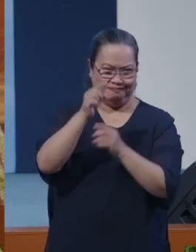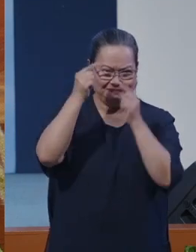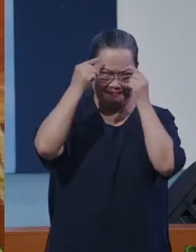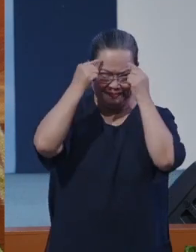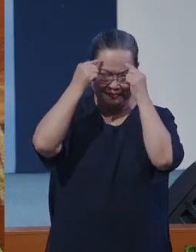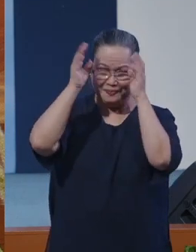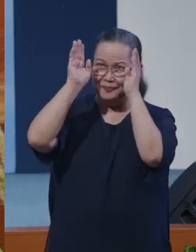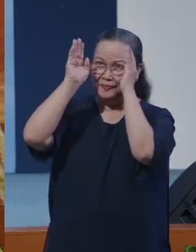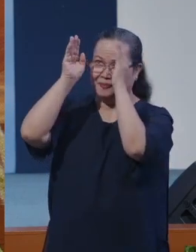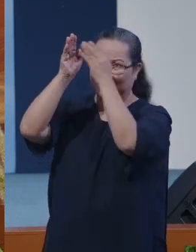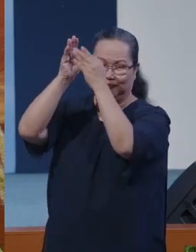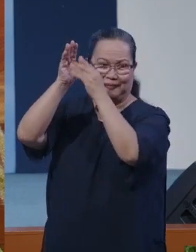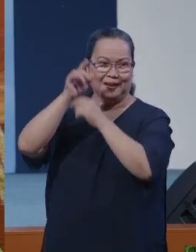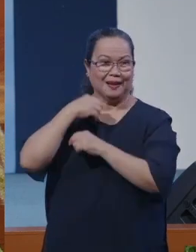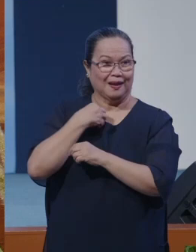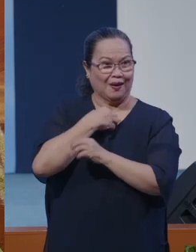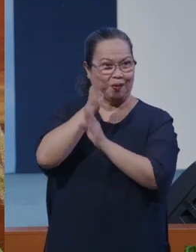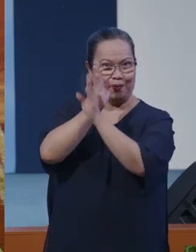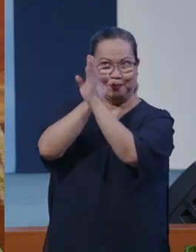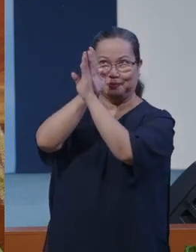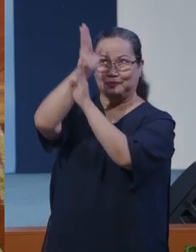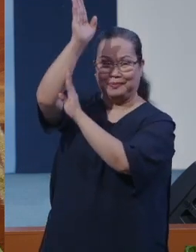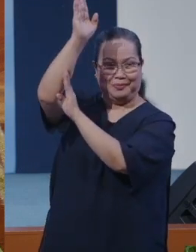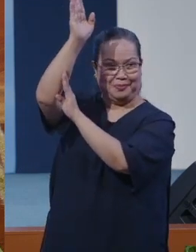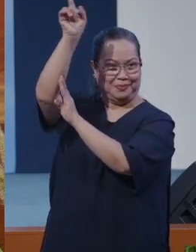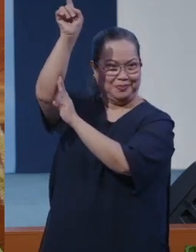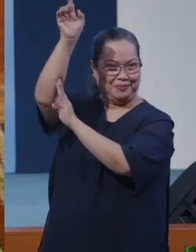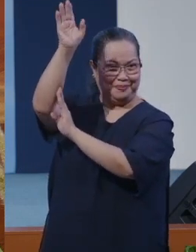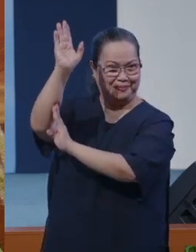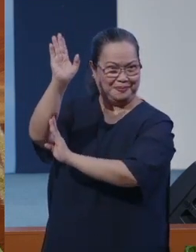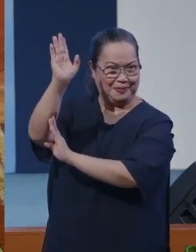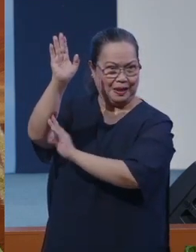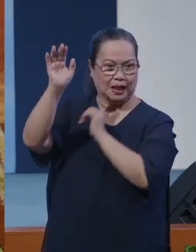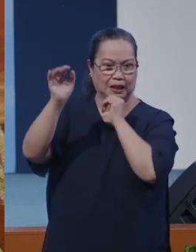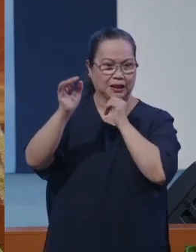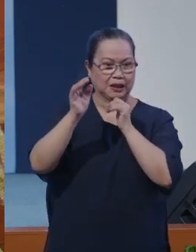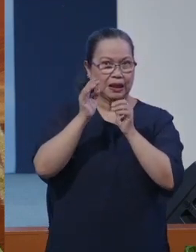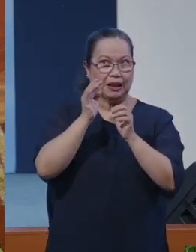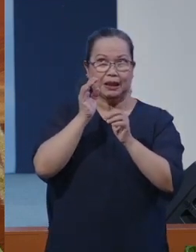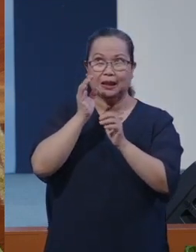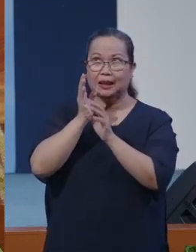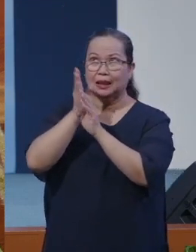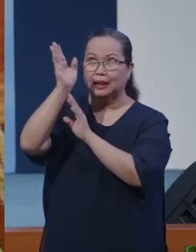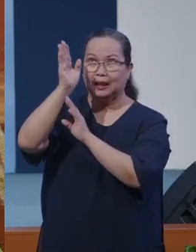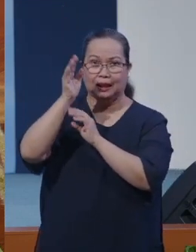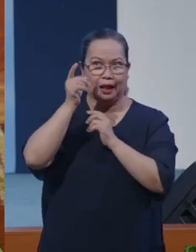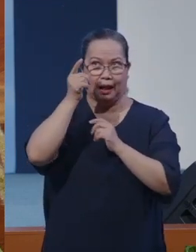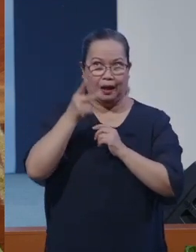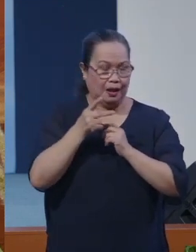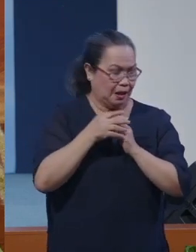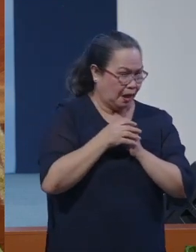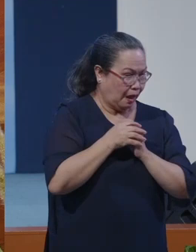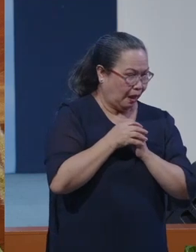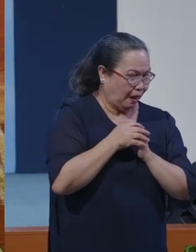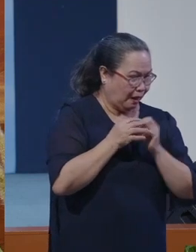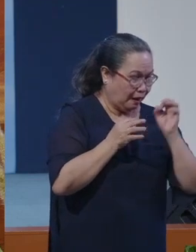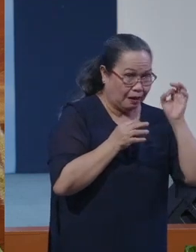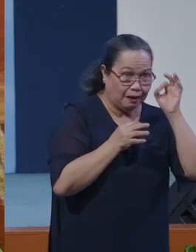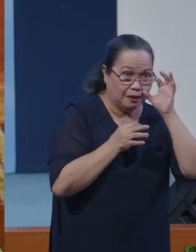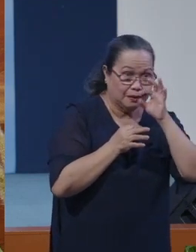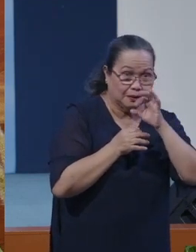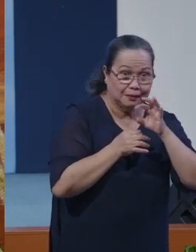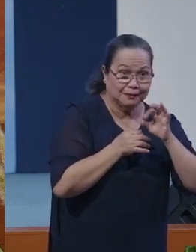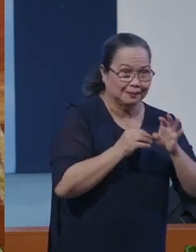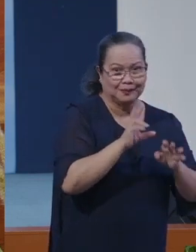kaisipan. Iisa lang ang ating Panginoon. Hindi po tayo dapat nahahati sa ating